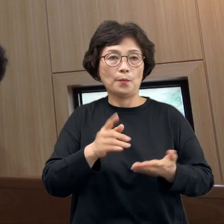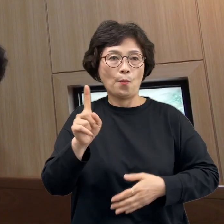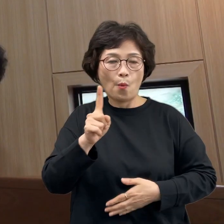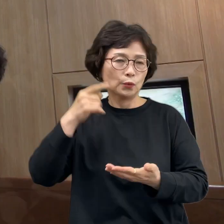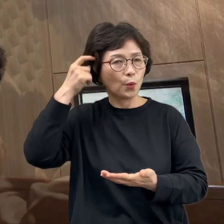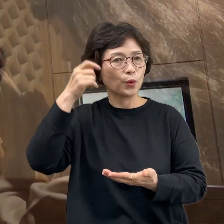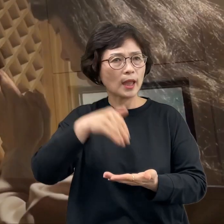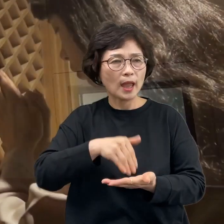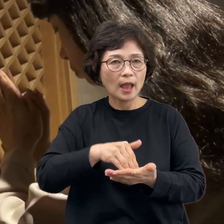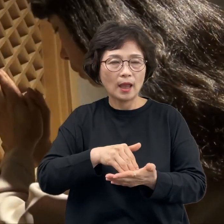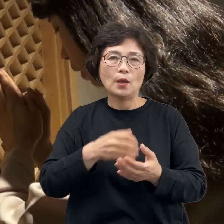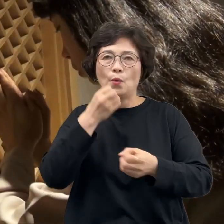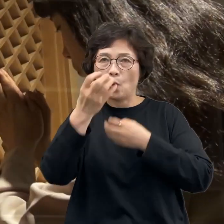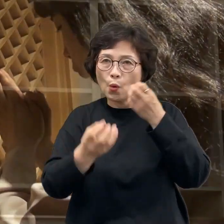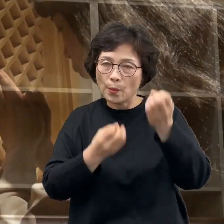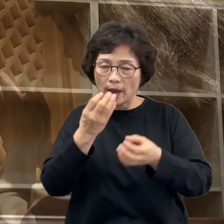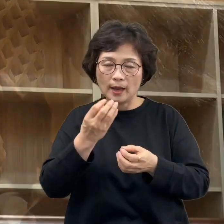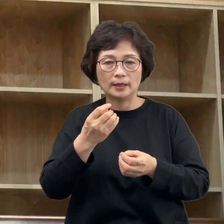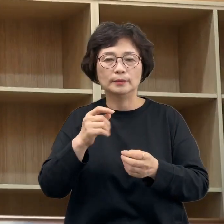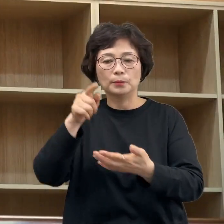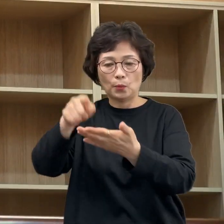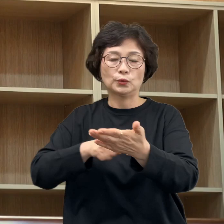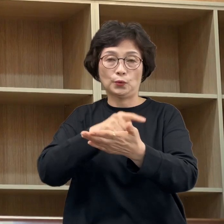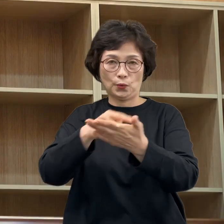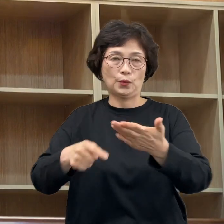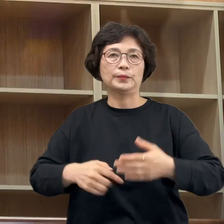통회, 고백, 보속입니다.